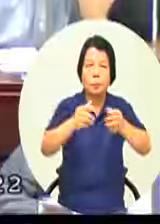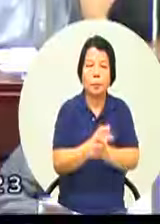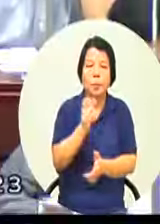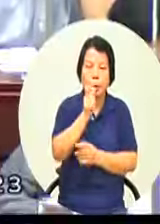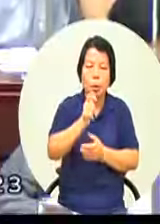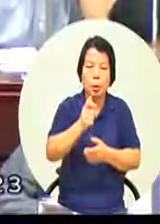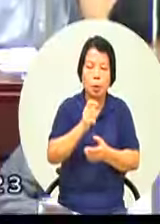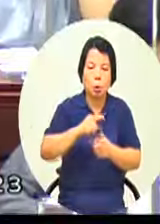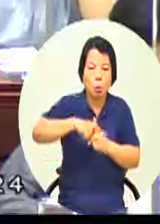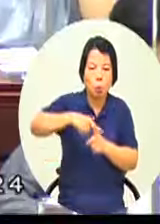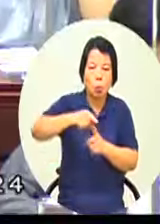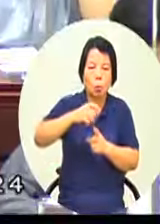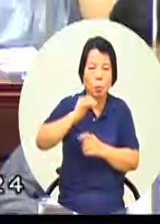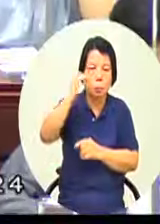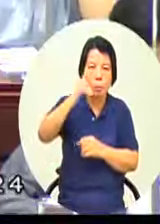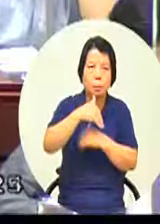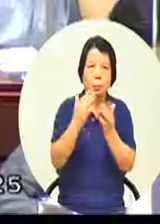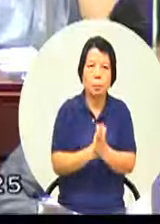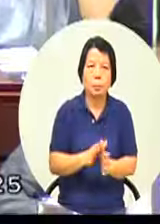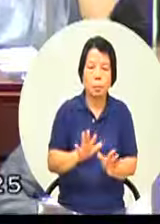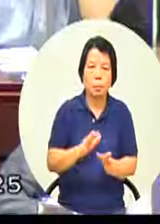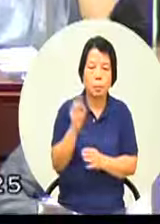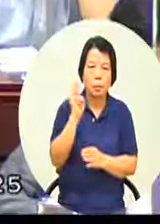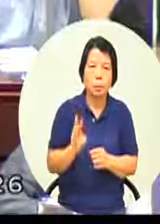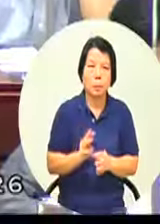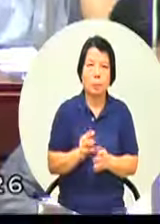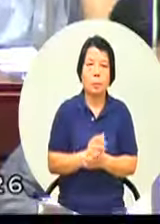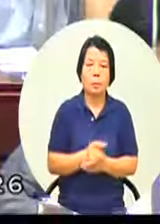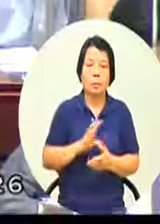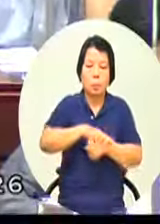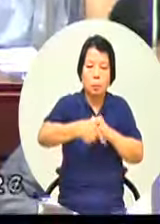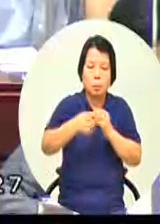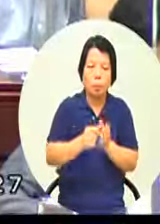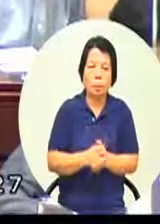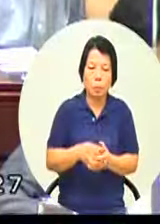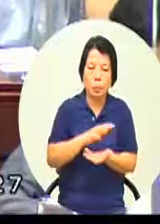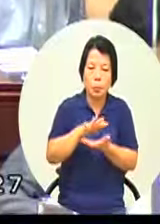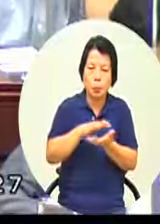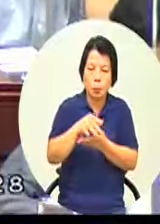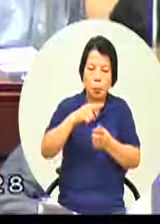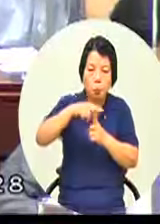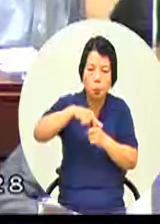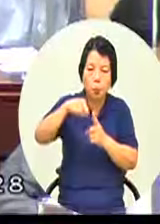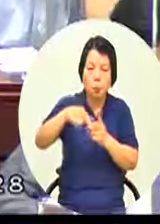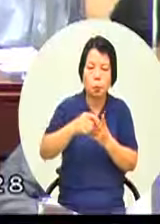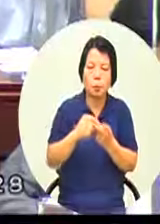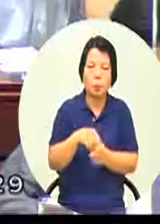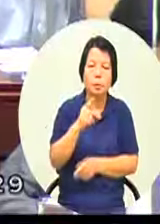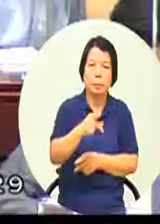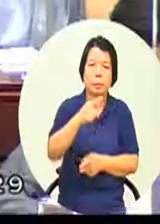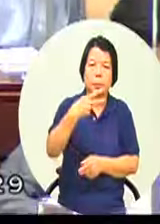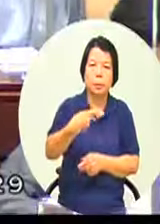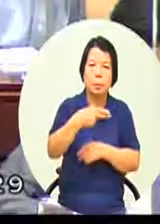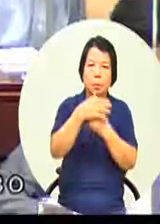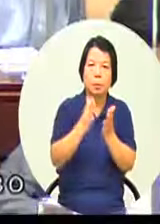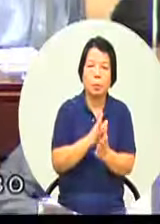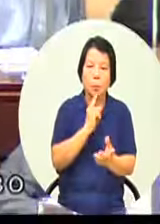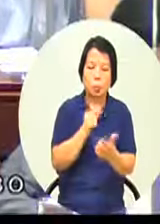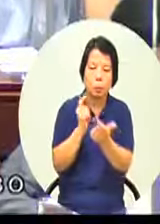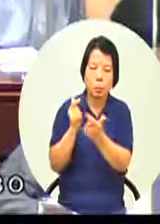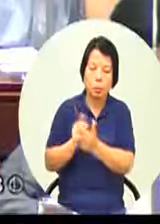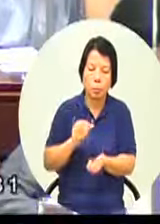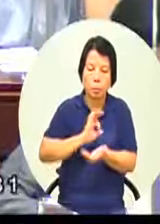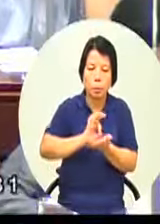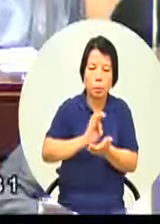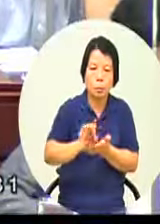高。所以基本上来讲，水质事实上我们的包括浊度，包括那的 pH 值，包括事实上它都符合饮用水